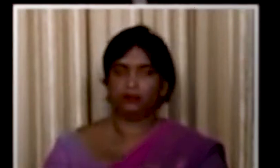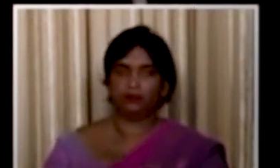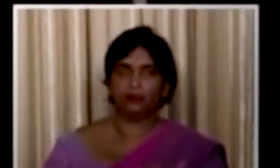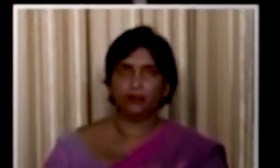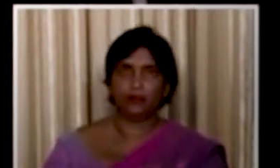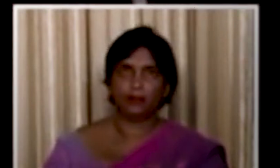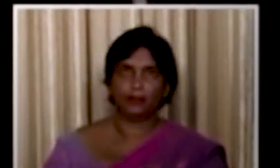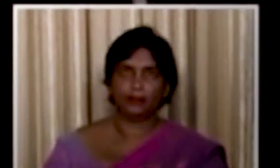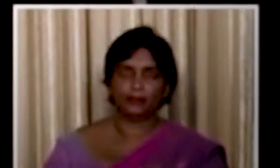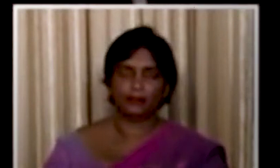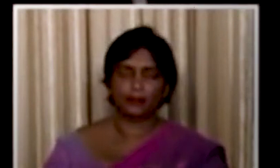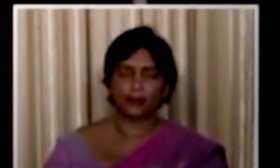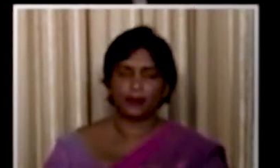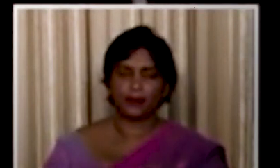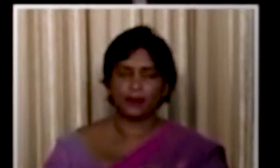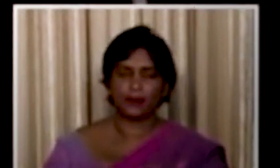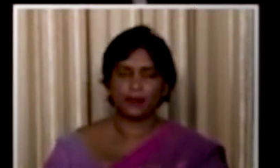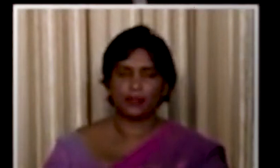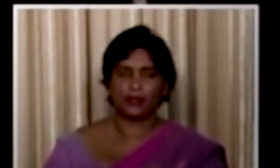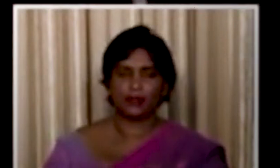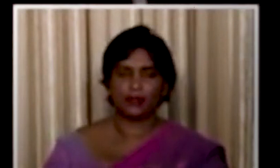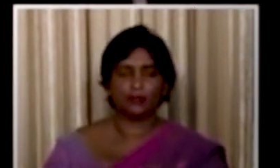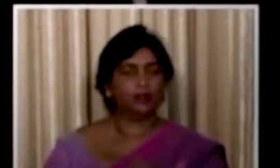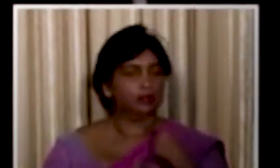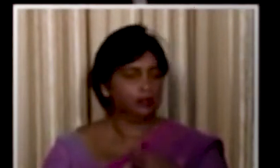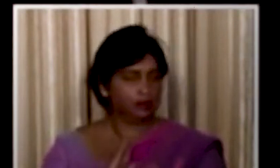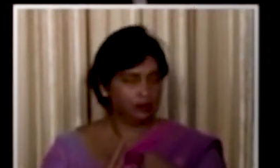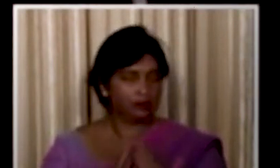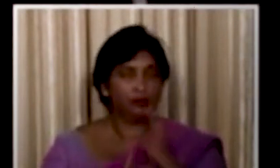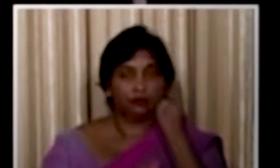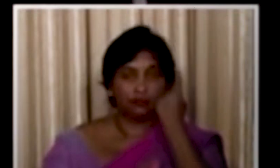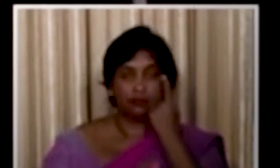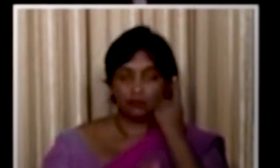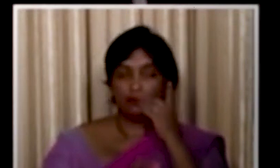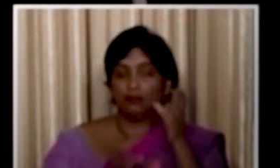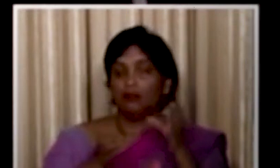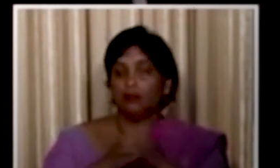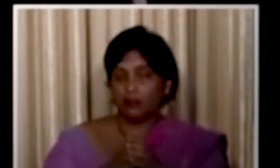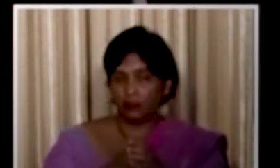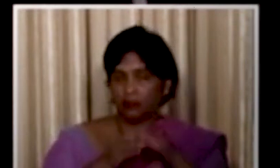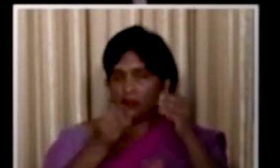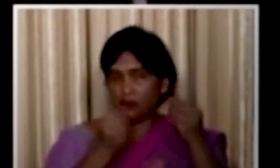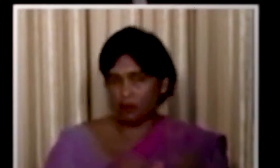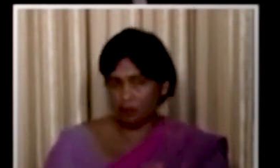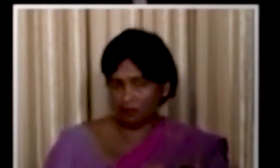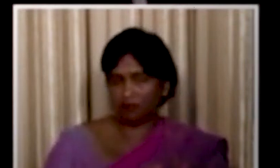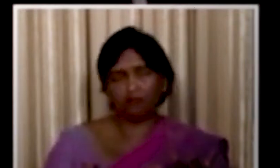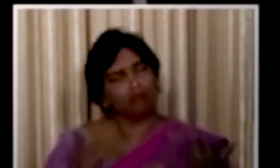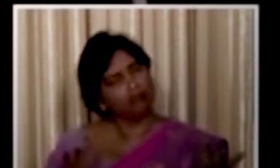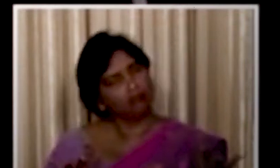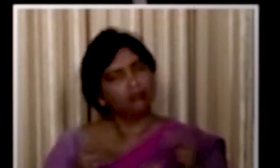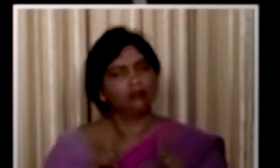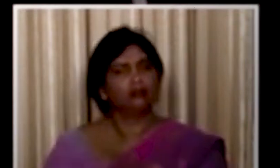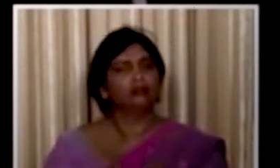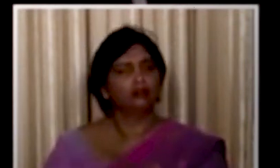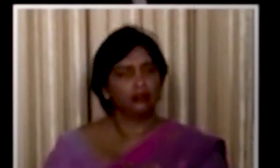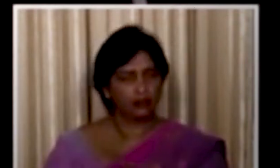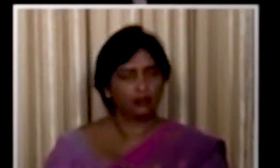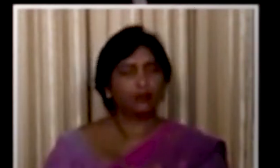இலங்கையினுடைய புலனாய்வுத்துறை வீழ்ச்சியடைந்திருக்க வேண்டும், அல்லது